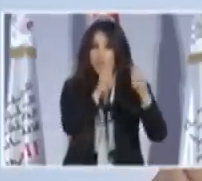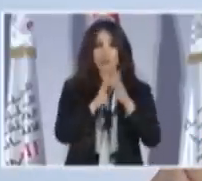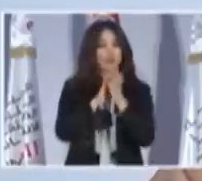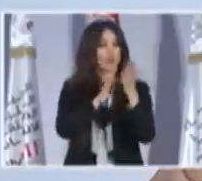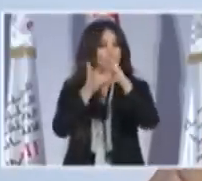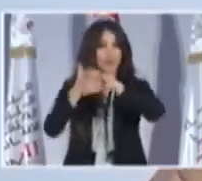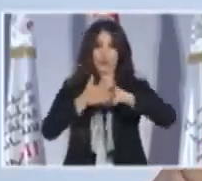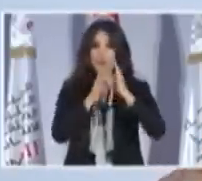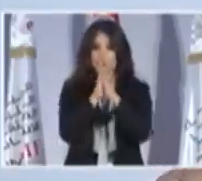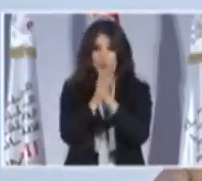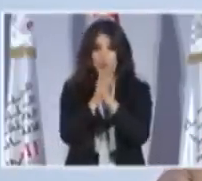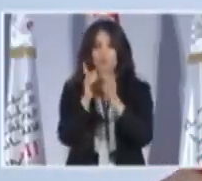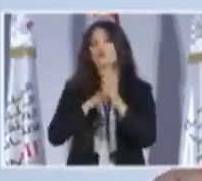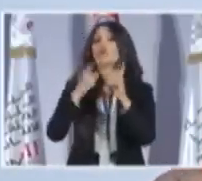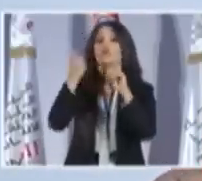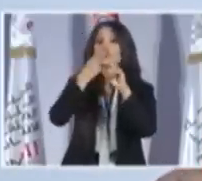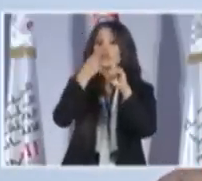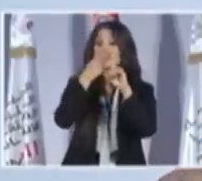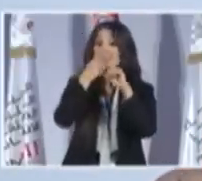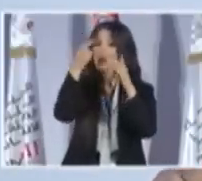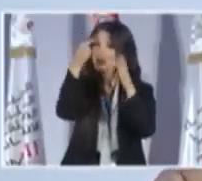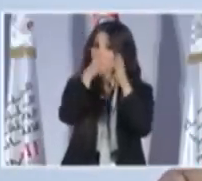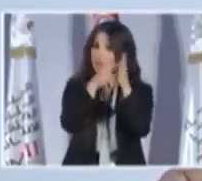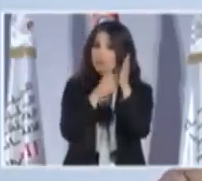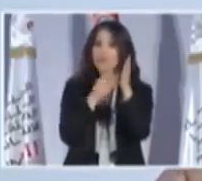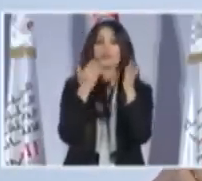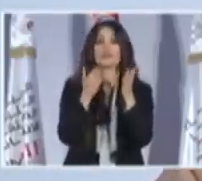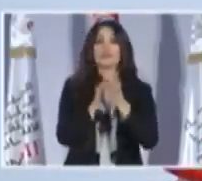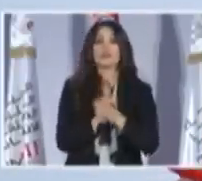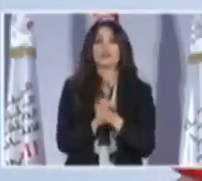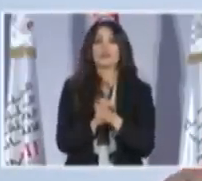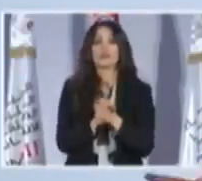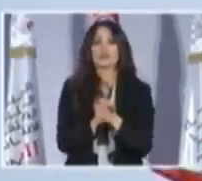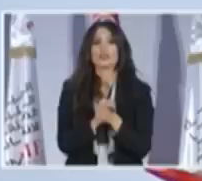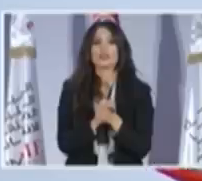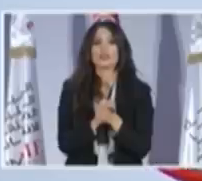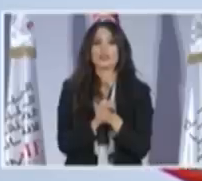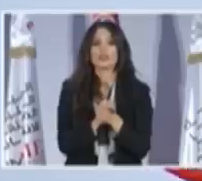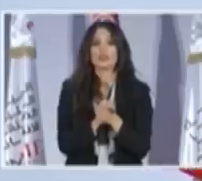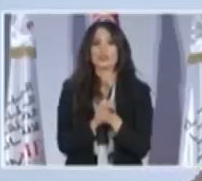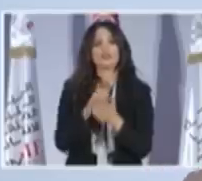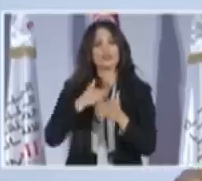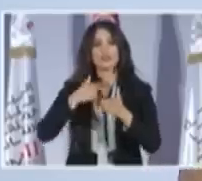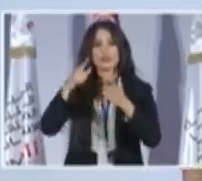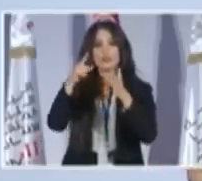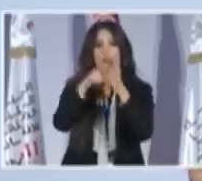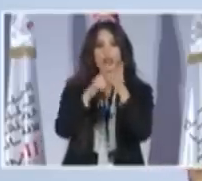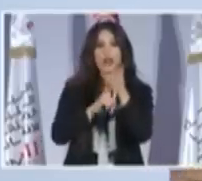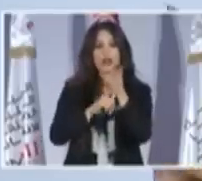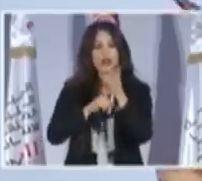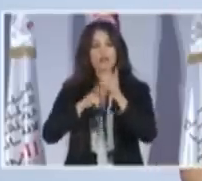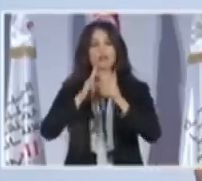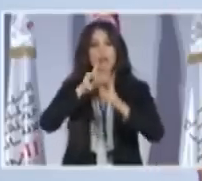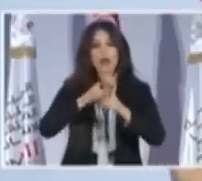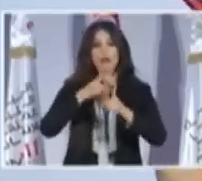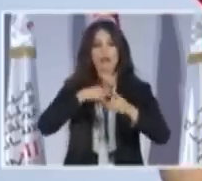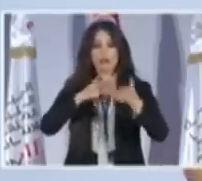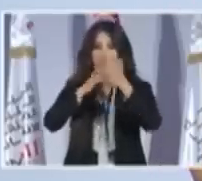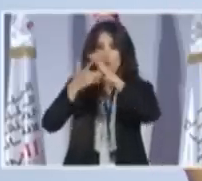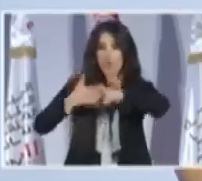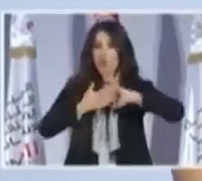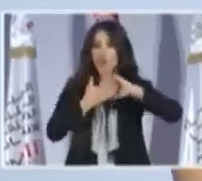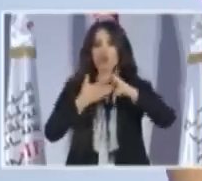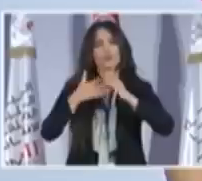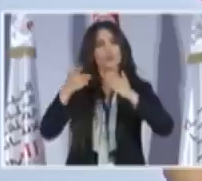اه مشروط في ال اه في جسمه في القرار المشترك هو متاح للتونسيين